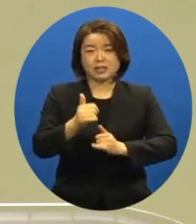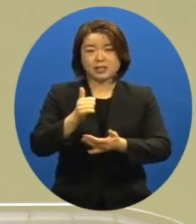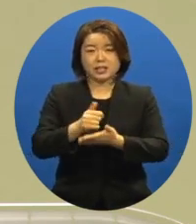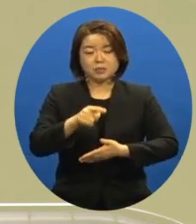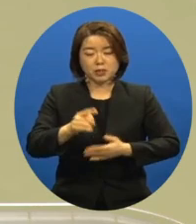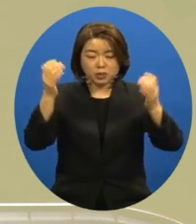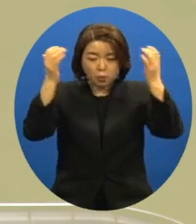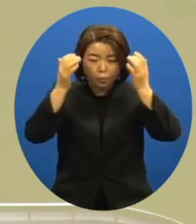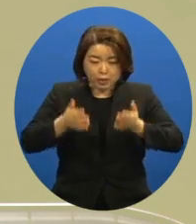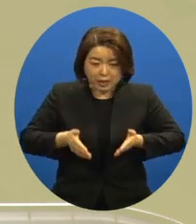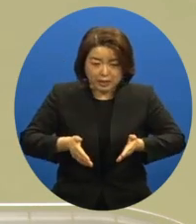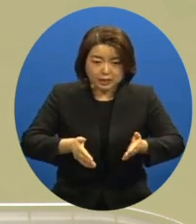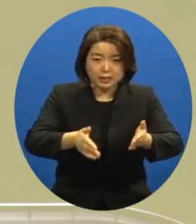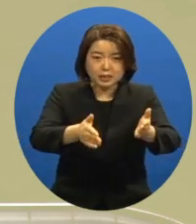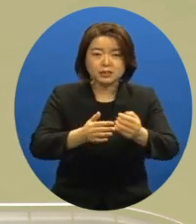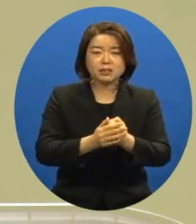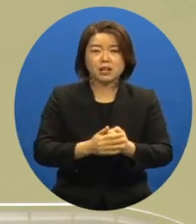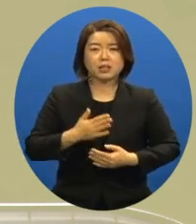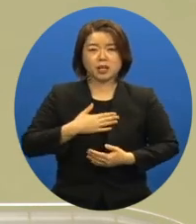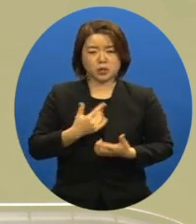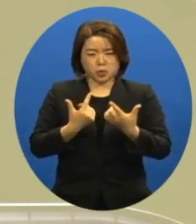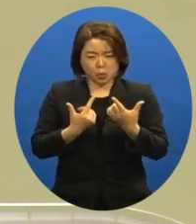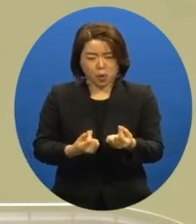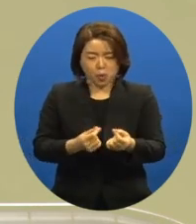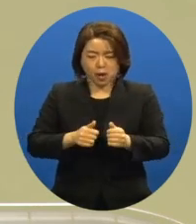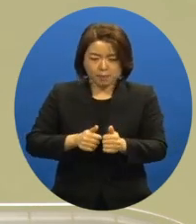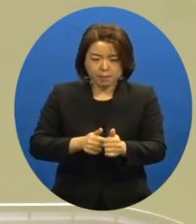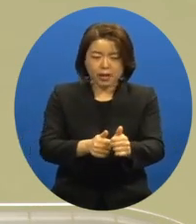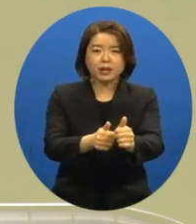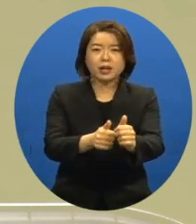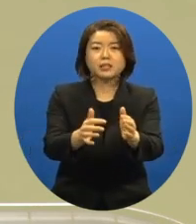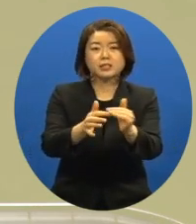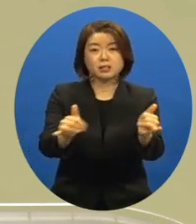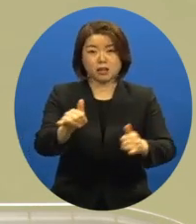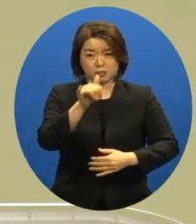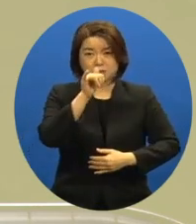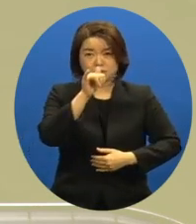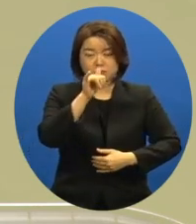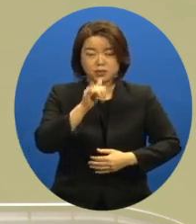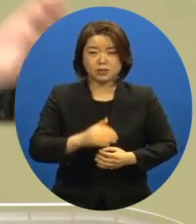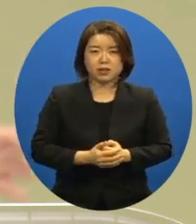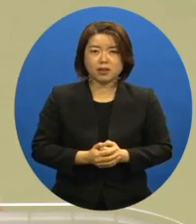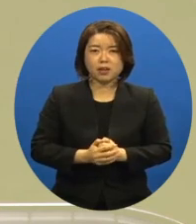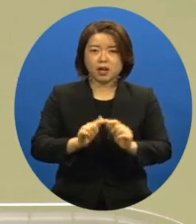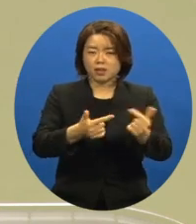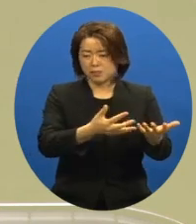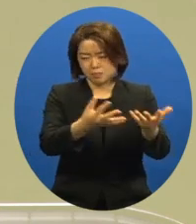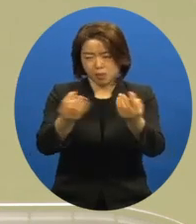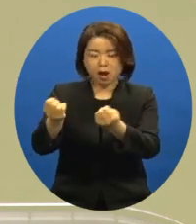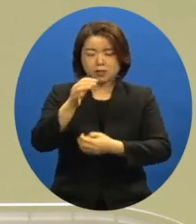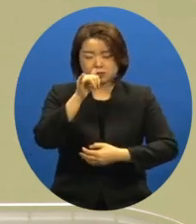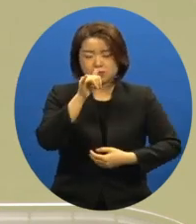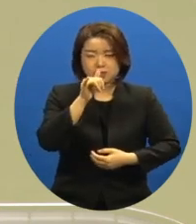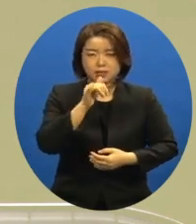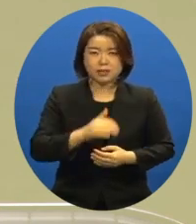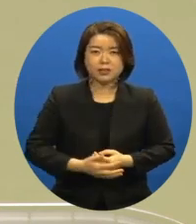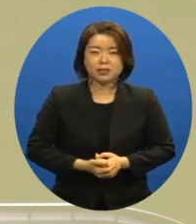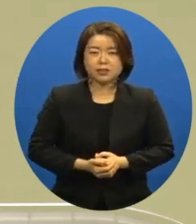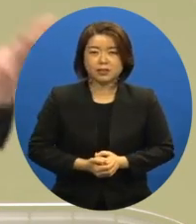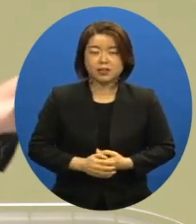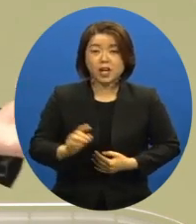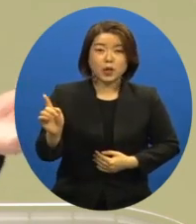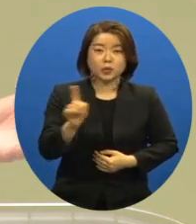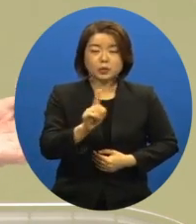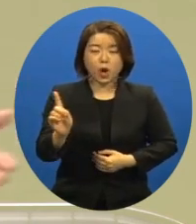십자가의 길을 자기도 동일하게 따라가는 사람들이 있습니다. 아니, 많습니다.